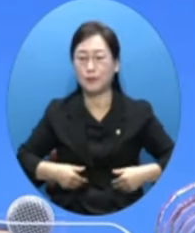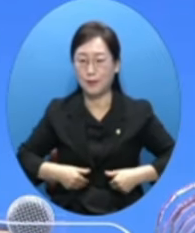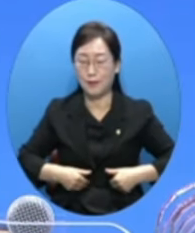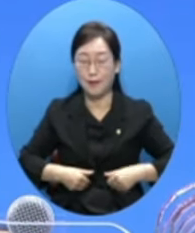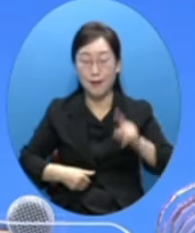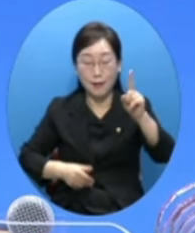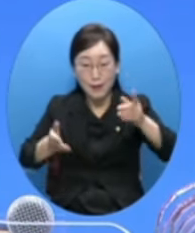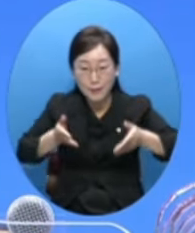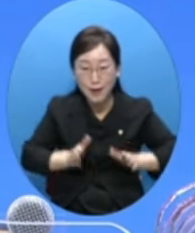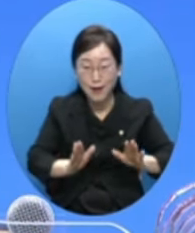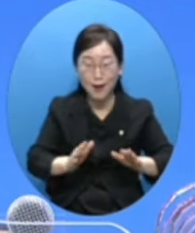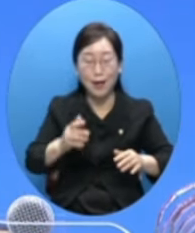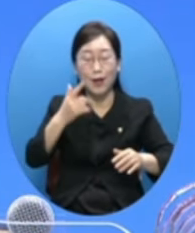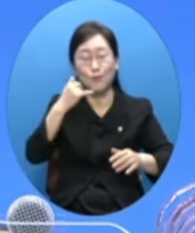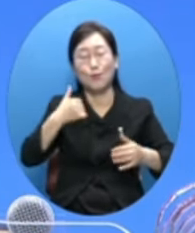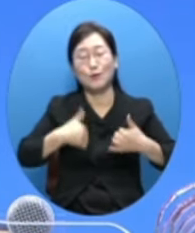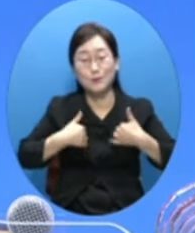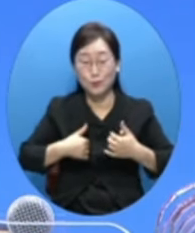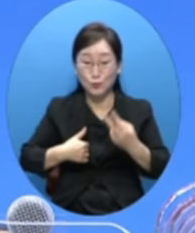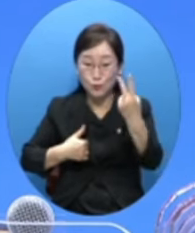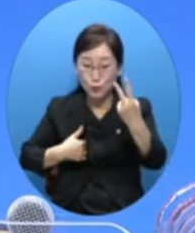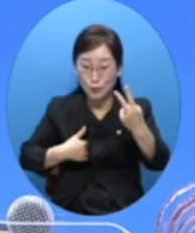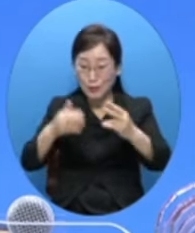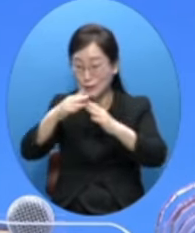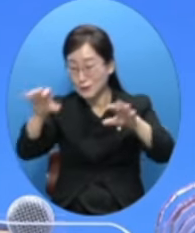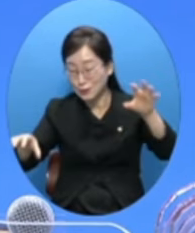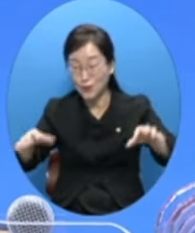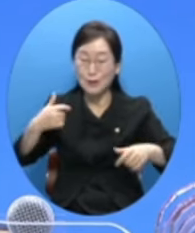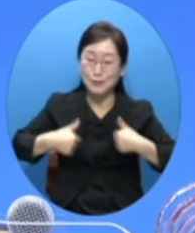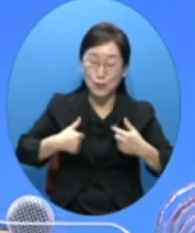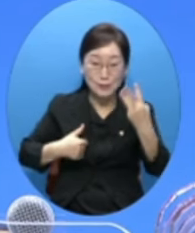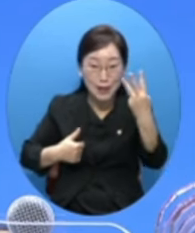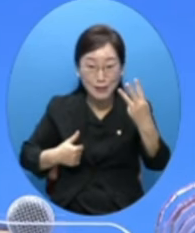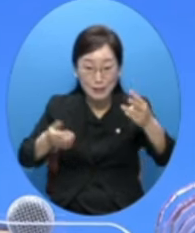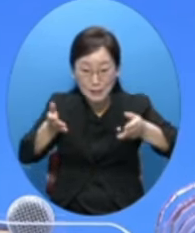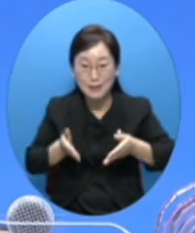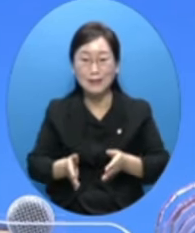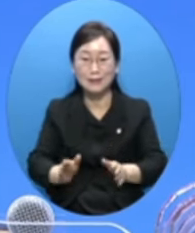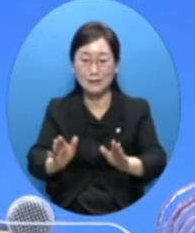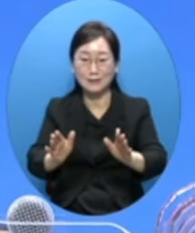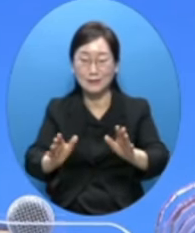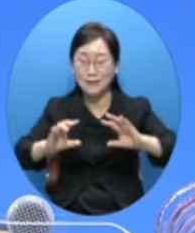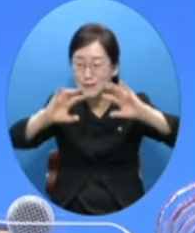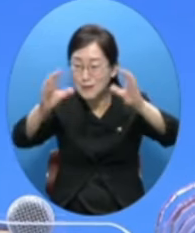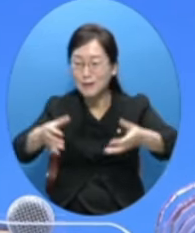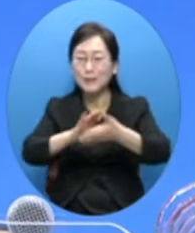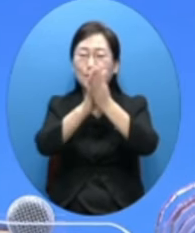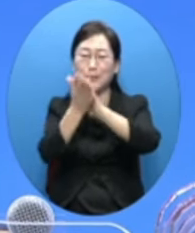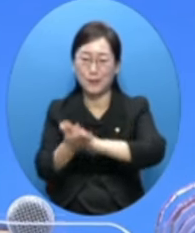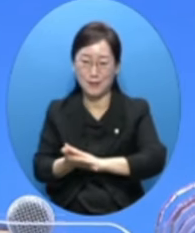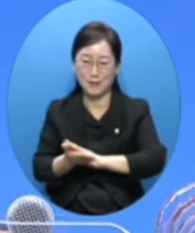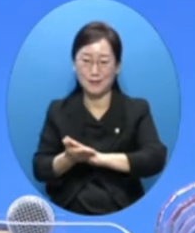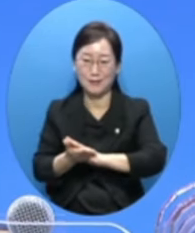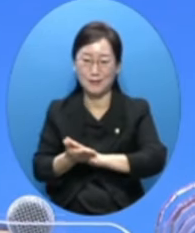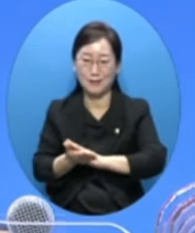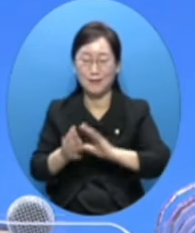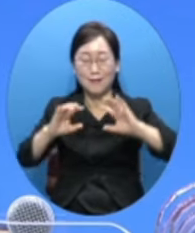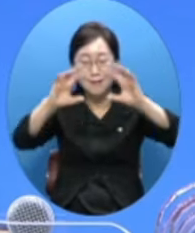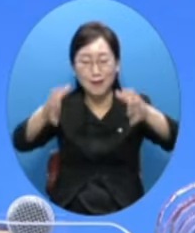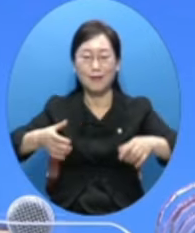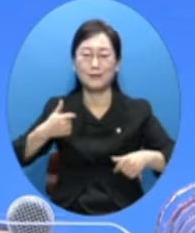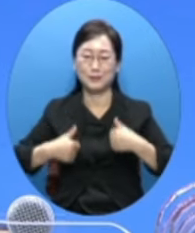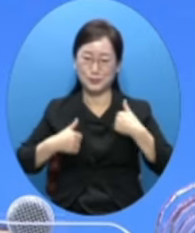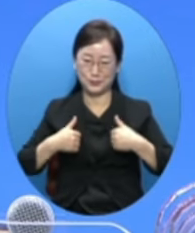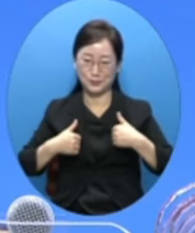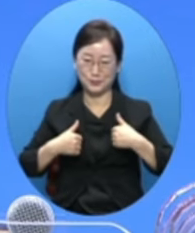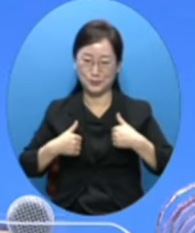낳으면 부모에게 기쁨이 되고 둘을 낳으면 이웃에게 기쁨이 되고 셋을 낳으면 세상이 변화되고 나라의 기쁨이 되는